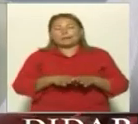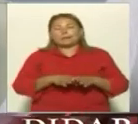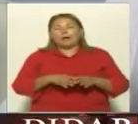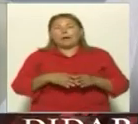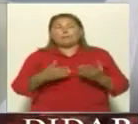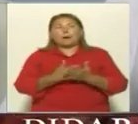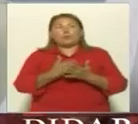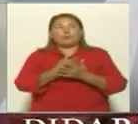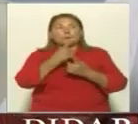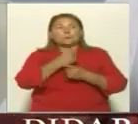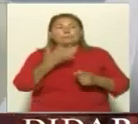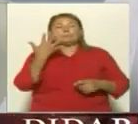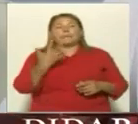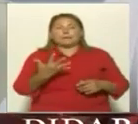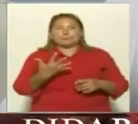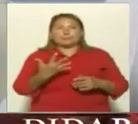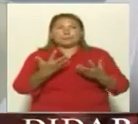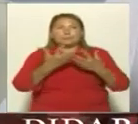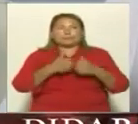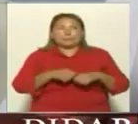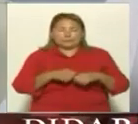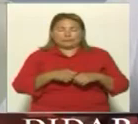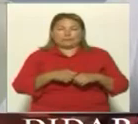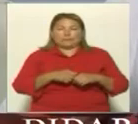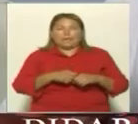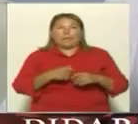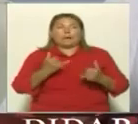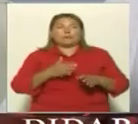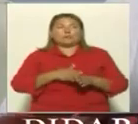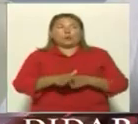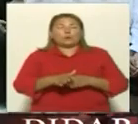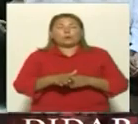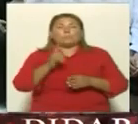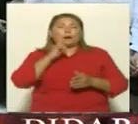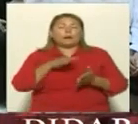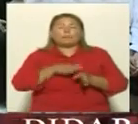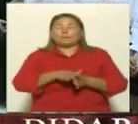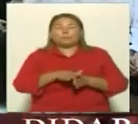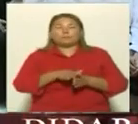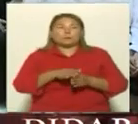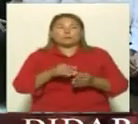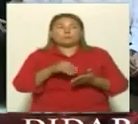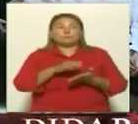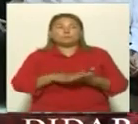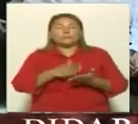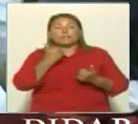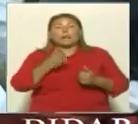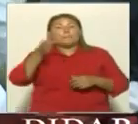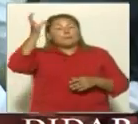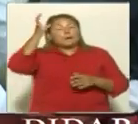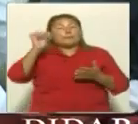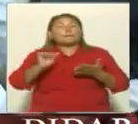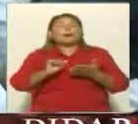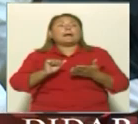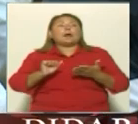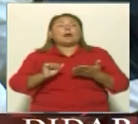жүйелер мамандығына 5 нысаналы грант бөлініп отыр. Әлі толық меңгерілген жоқ. Айта кетейік, мемлекеттік білім грантына құжат